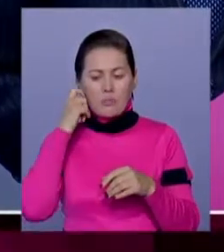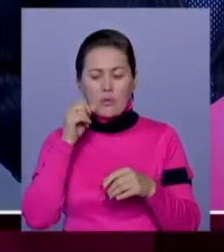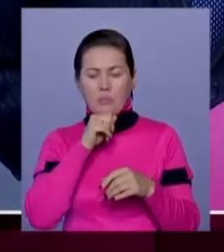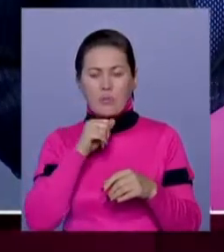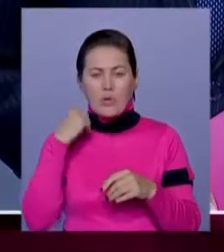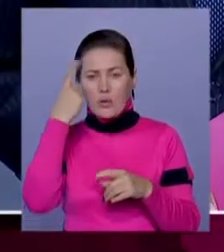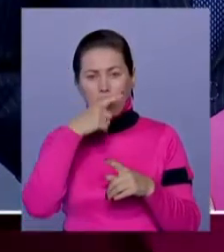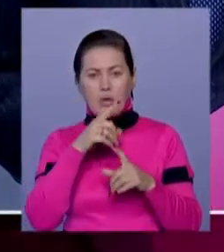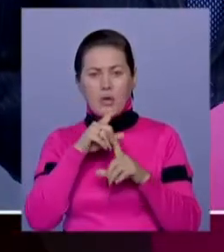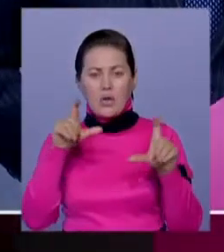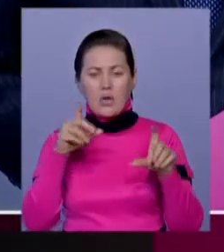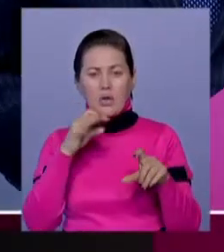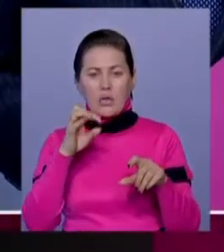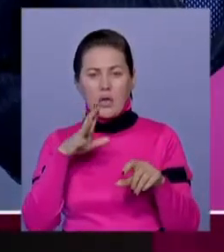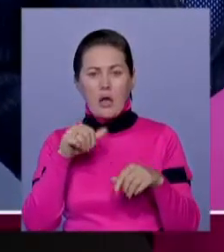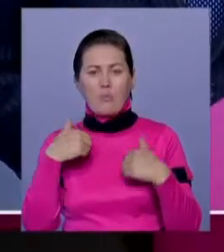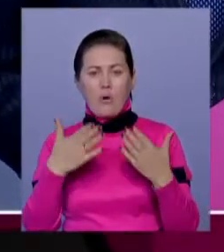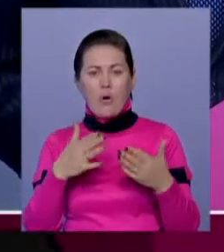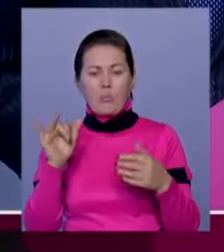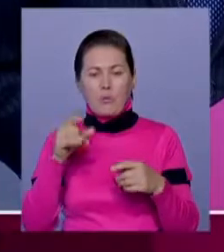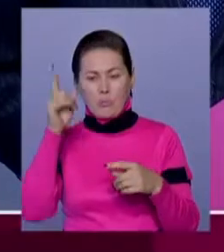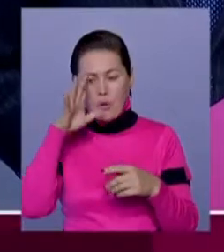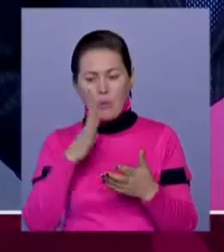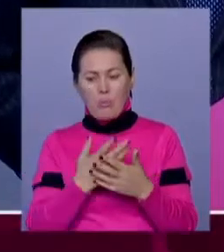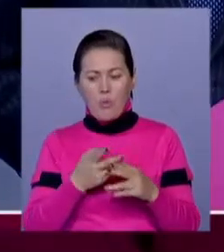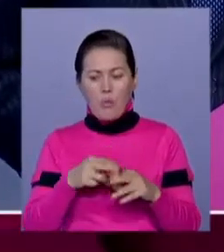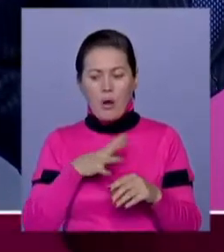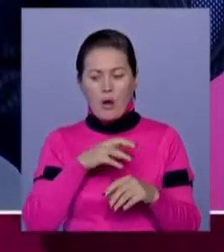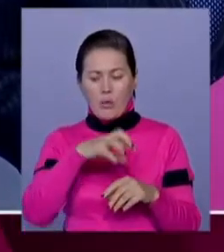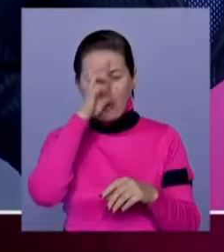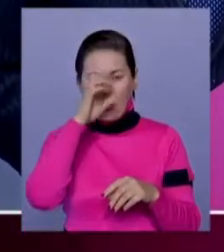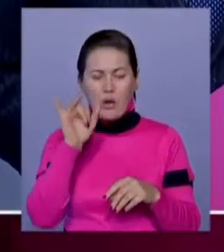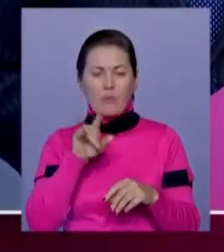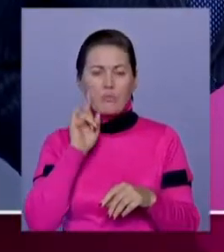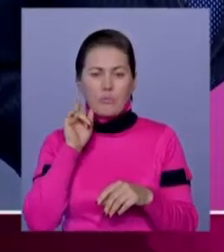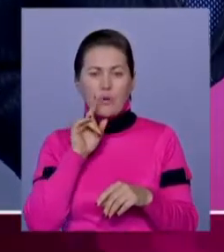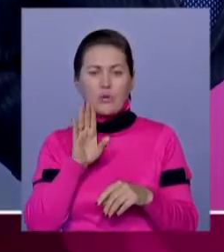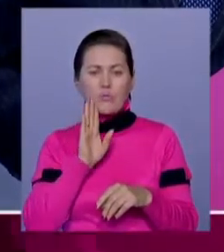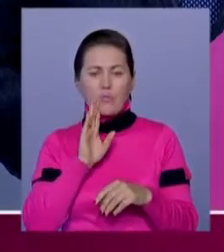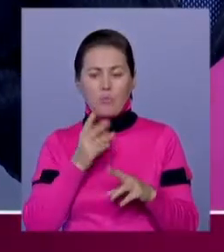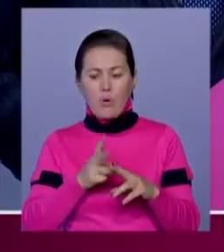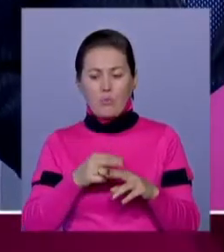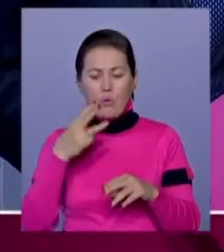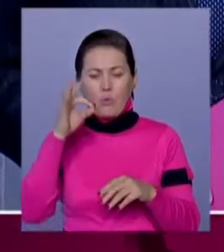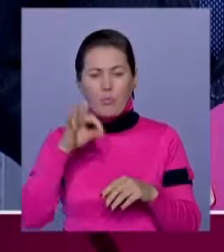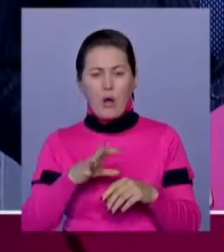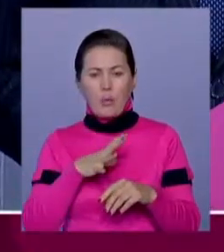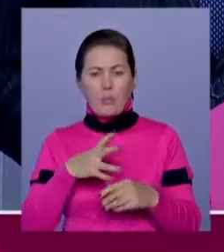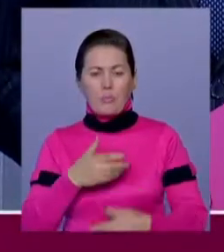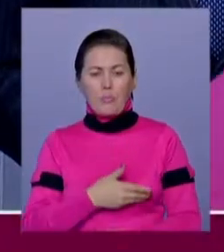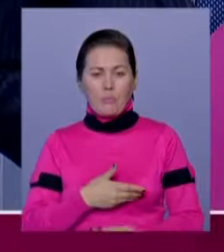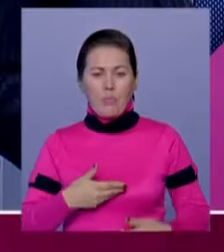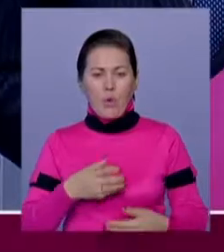жекеменш клиникаларға жүгінетіні бәсенеден белгілі нәрсе. Еліміздің бойжеткендердің 30% жынысты